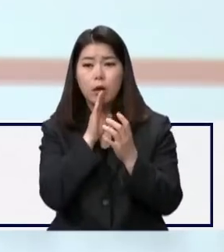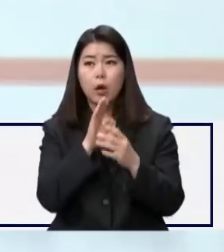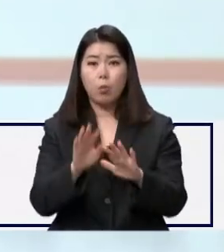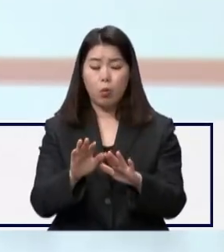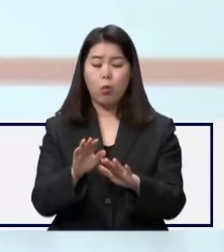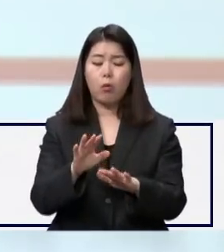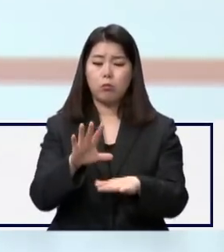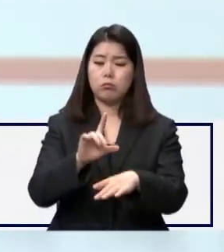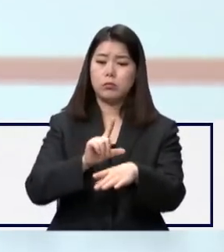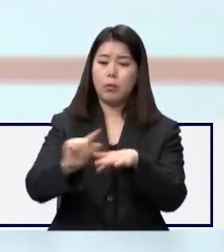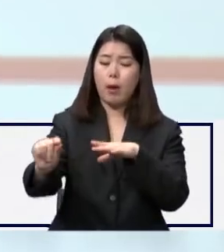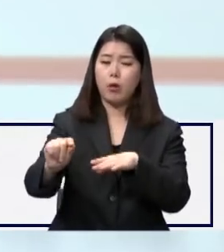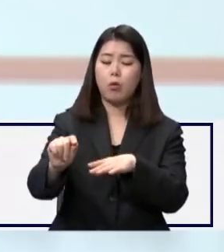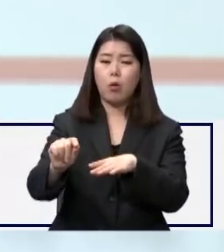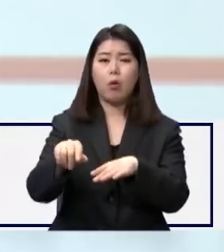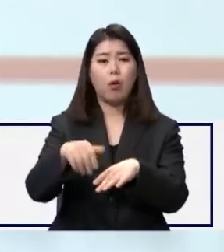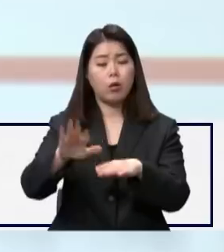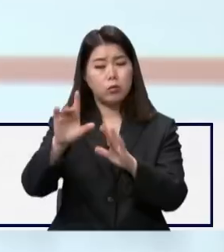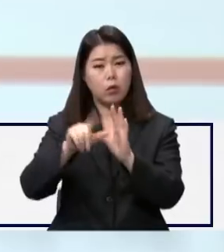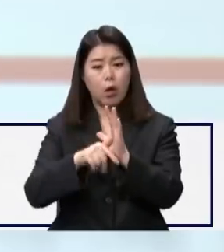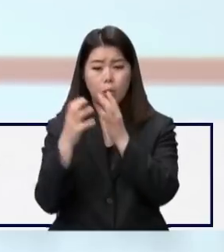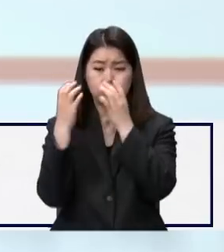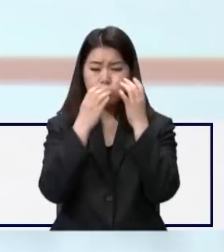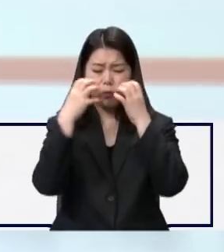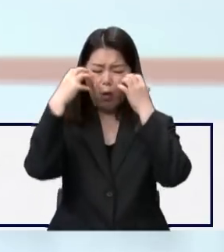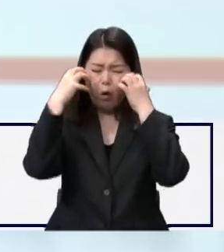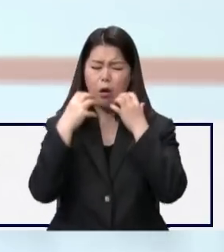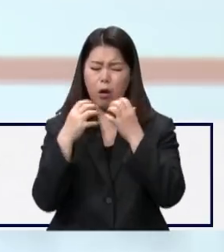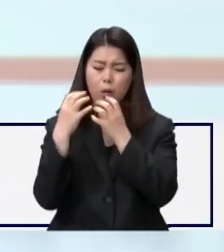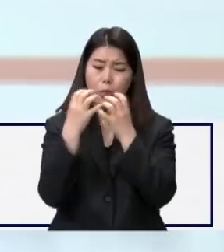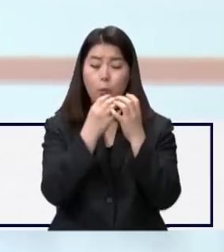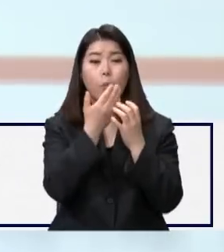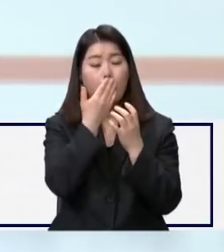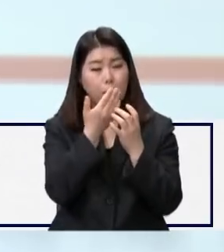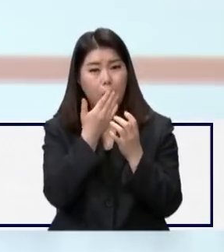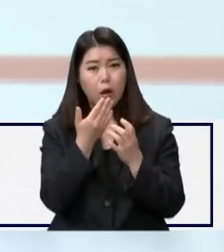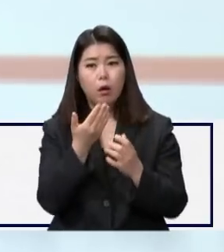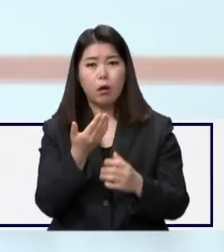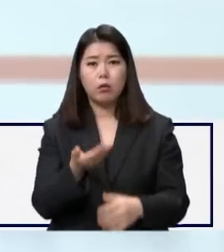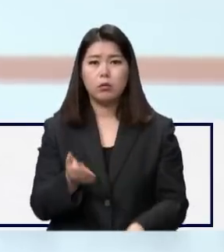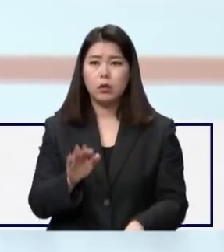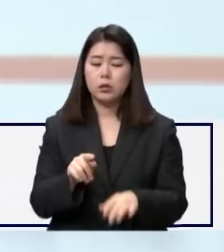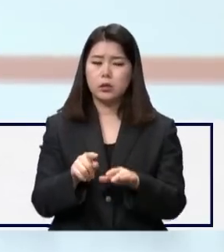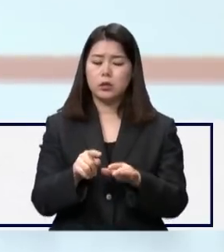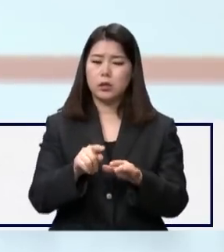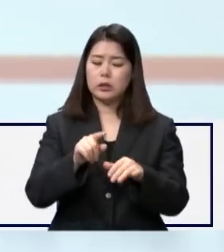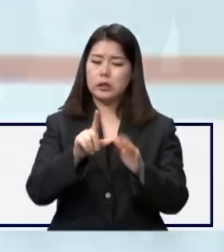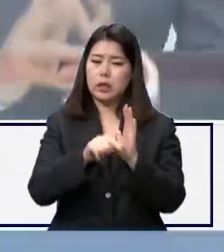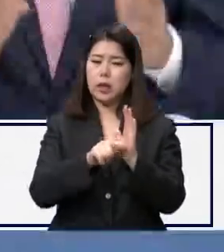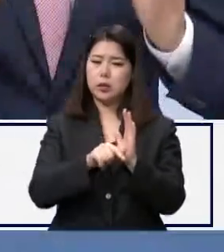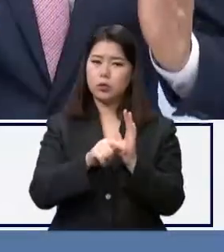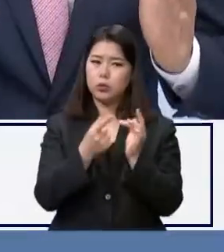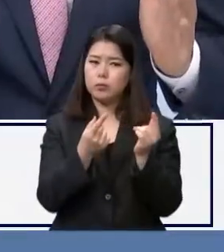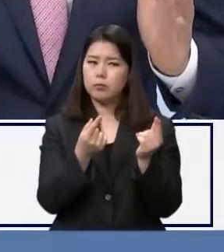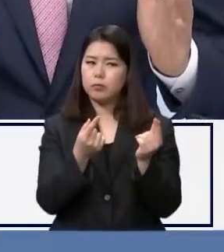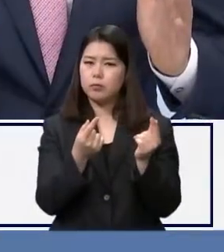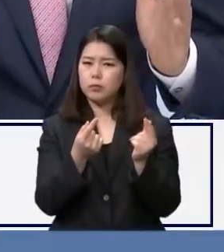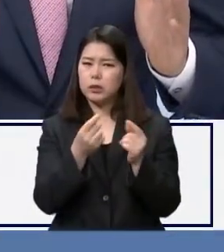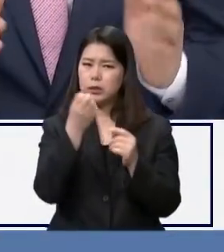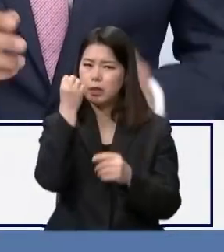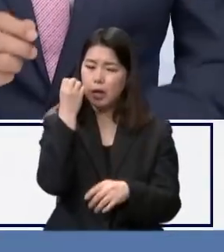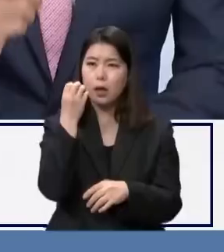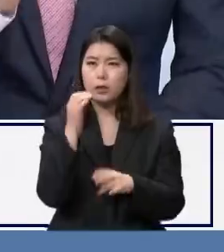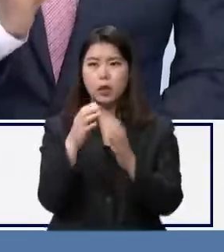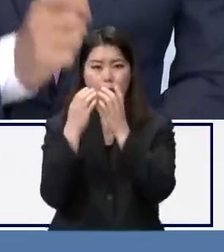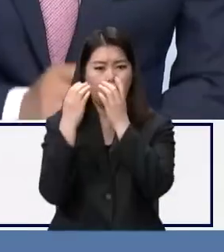지방에 가시면 날도 덥고 하니까 수박 드실 수 있죠 그런데 지금이 시점이 미묘했다는게 문제가 있습니다 수박 논쟁이 붙어 있는